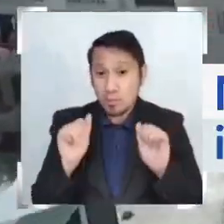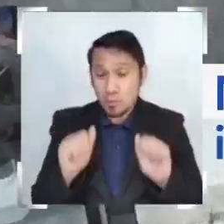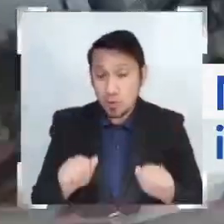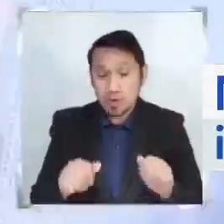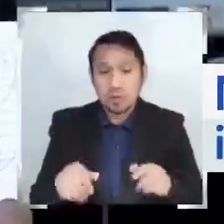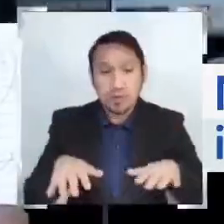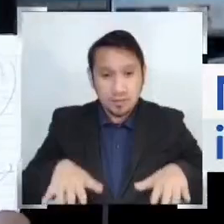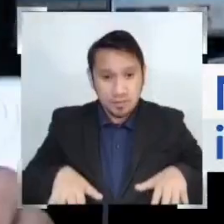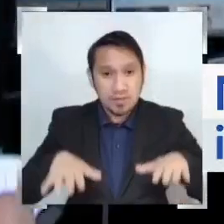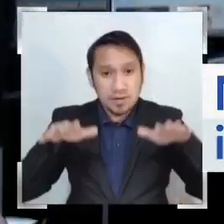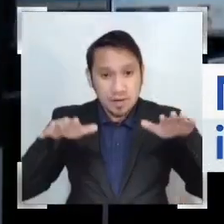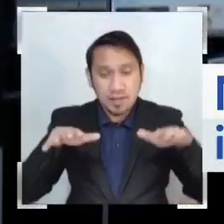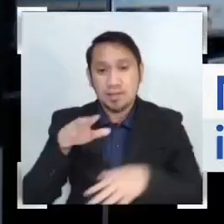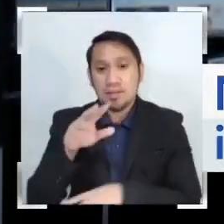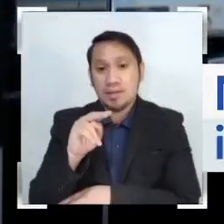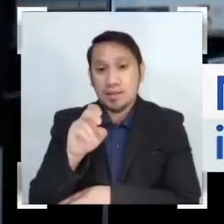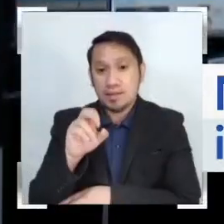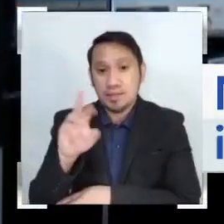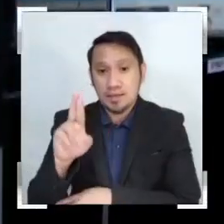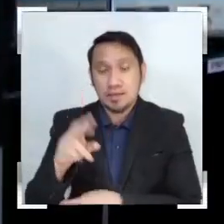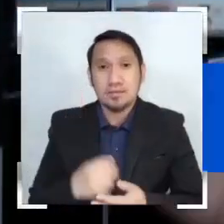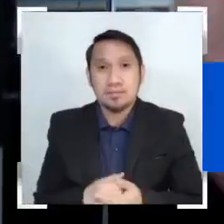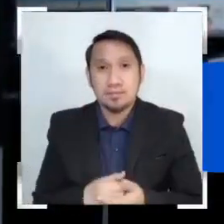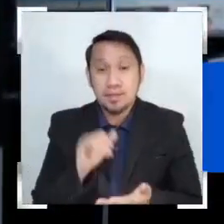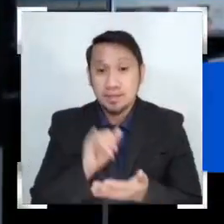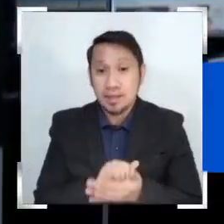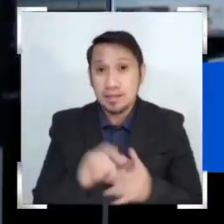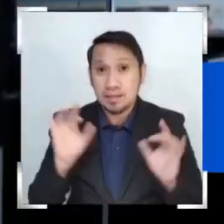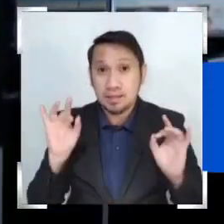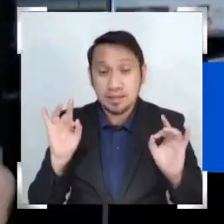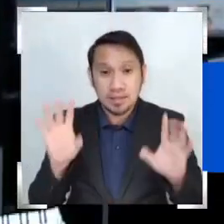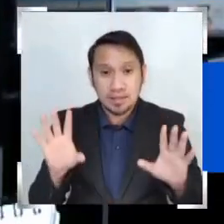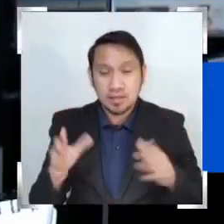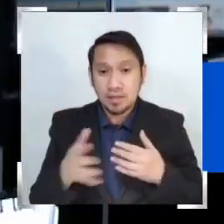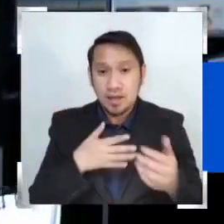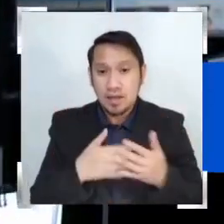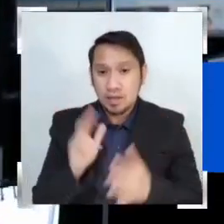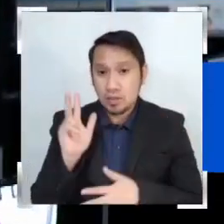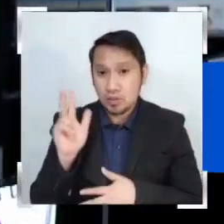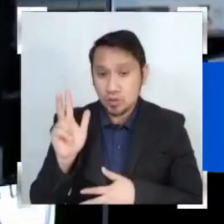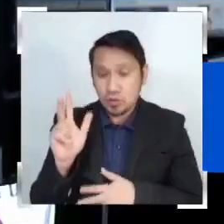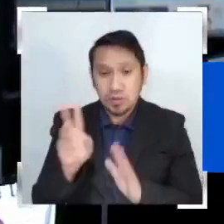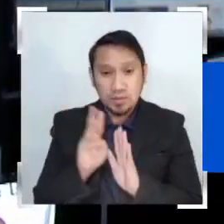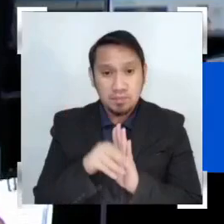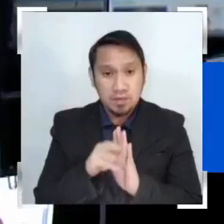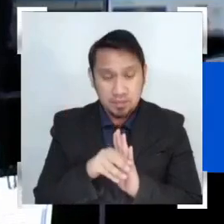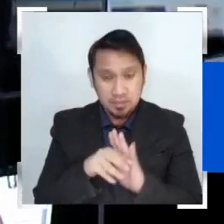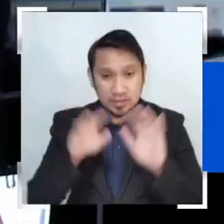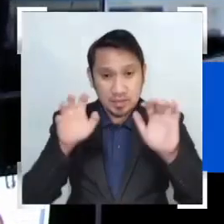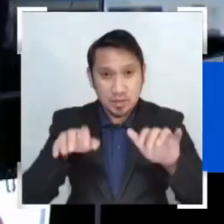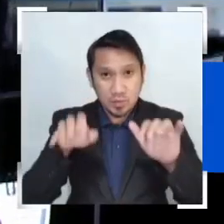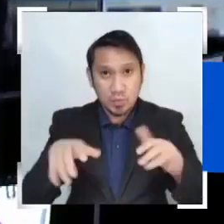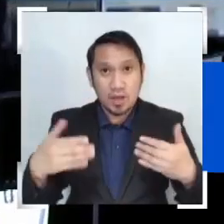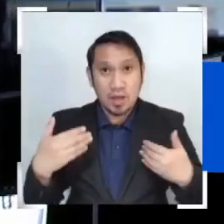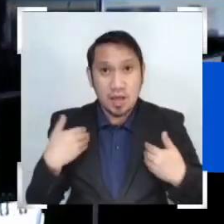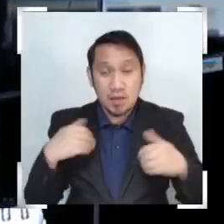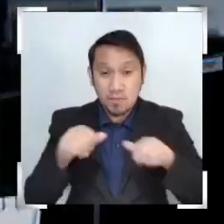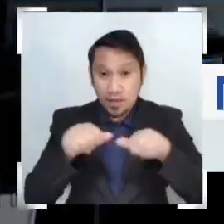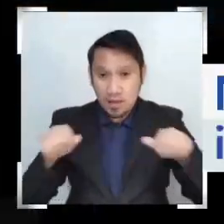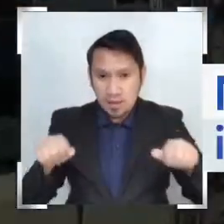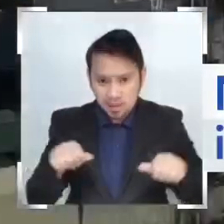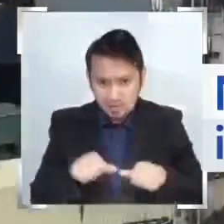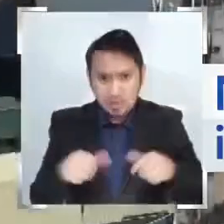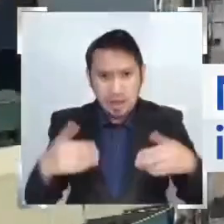Manila. Ayun ang delikado sa atin, kahit 30 minutes na ulan, may mga areas tayong biglang tataas na magkaroon ng